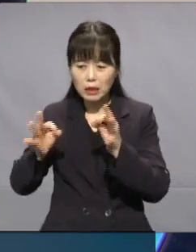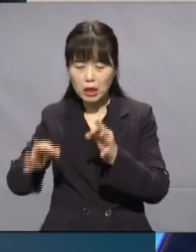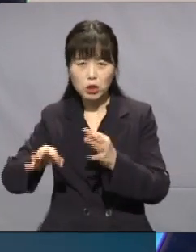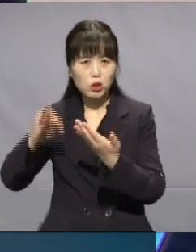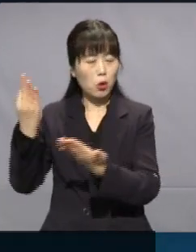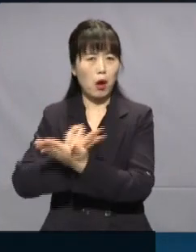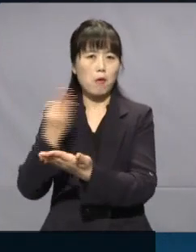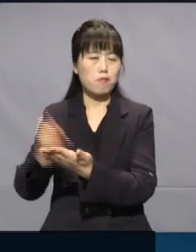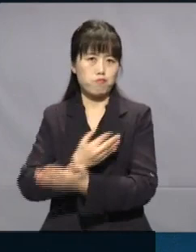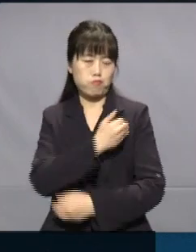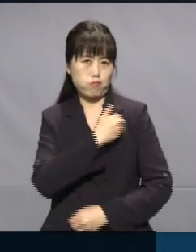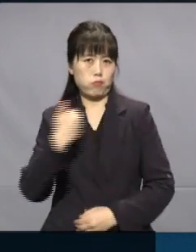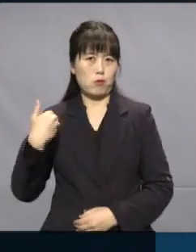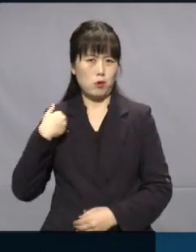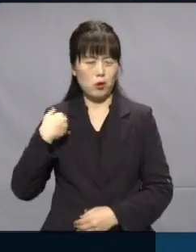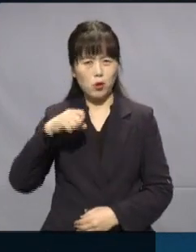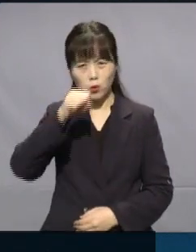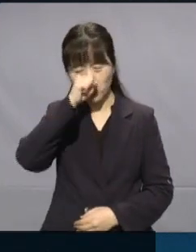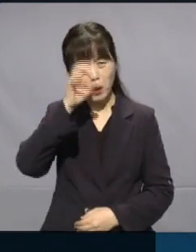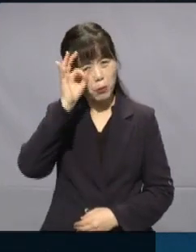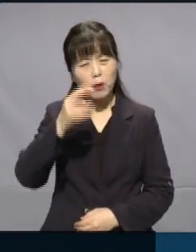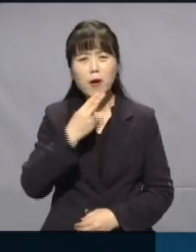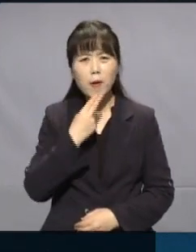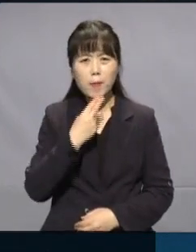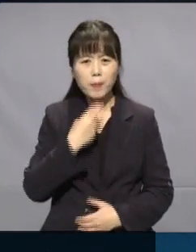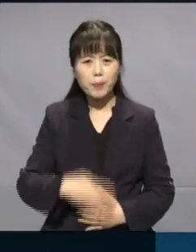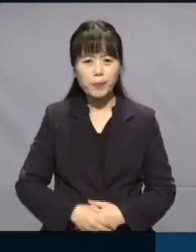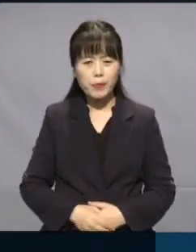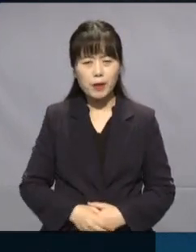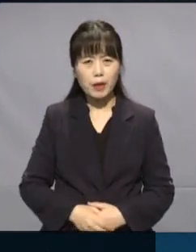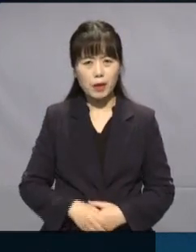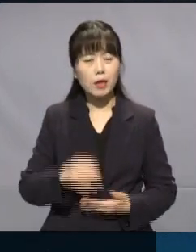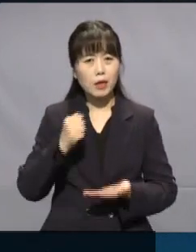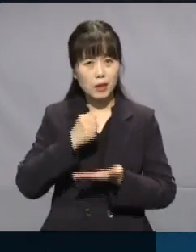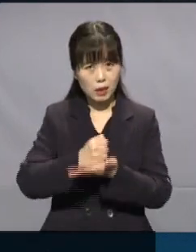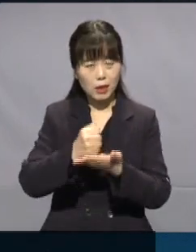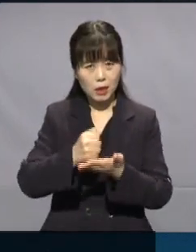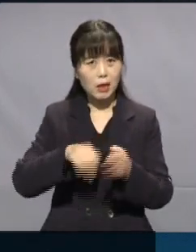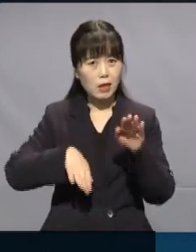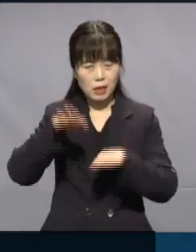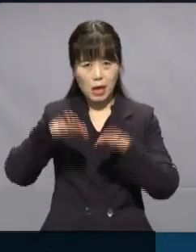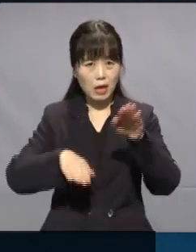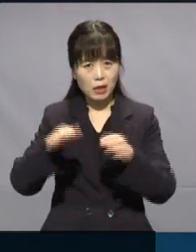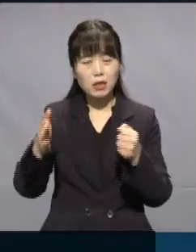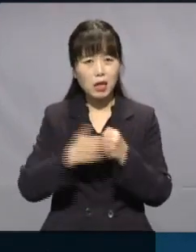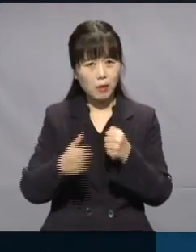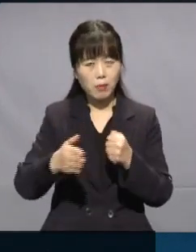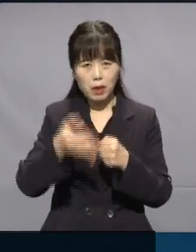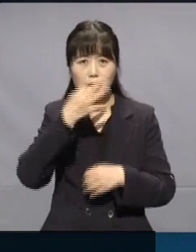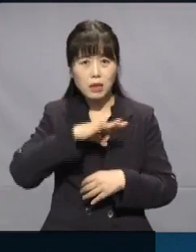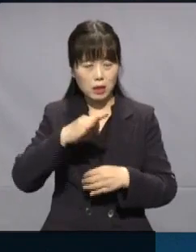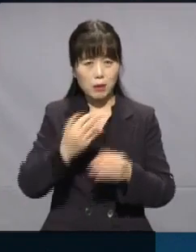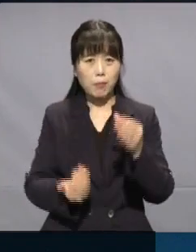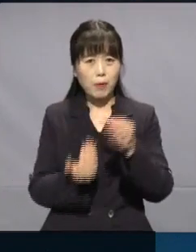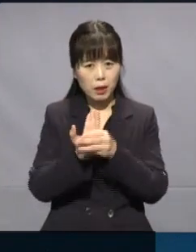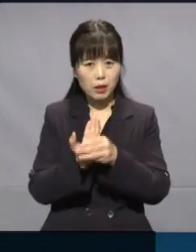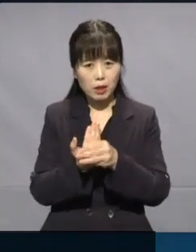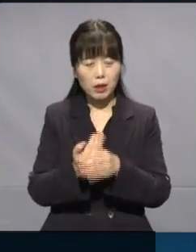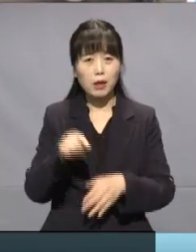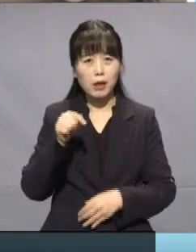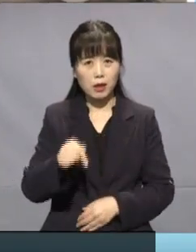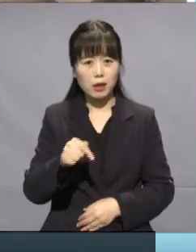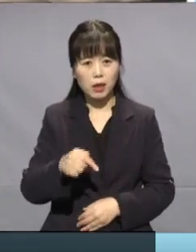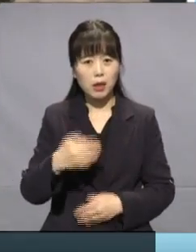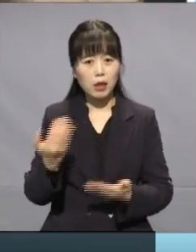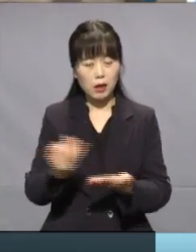어 좋게는 보이지 않습니다만 어쨌든간에 예대마진에 의한 그 이익들이 많이 발생했고요 사실 이제 은행이 그 크게